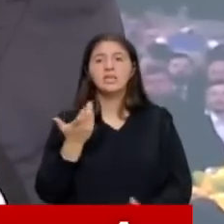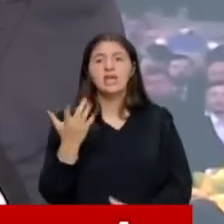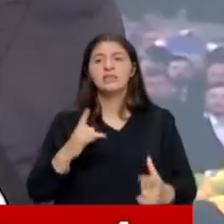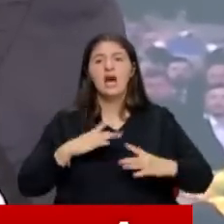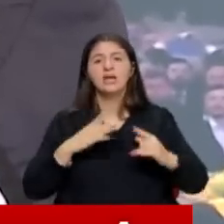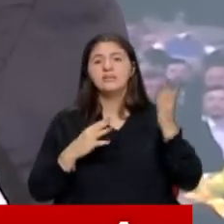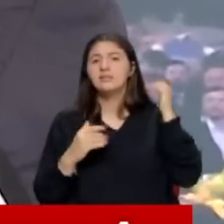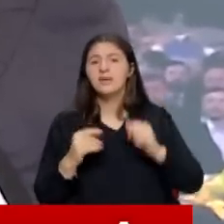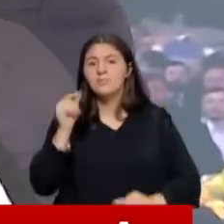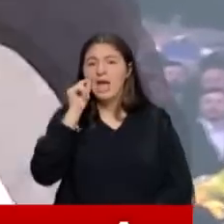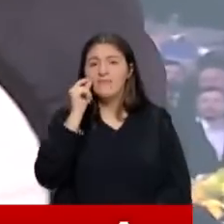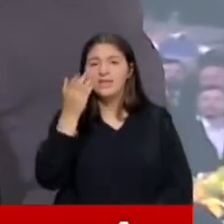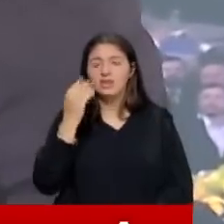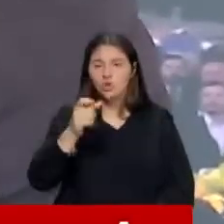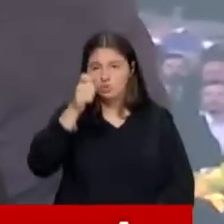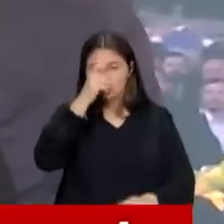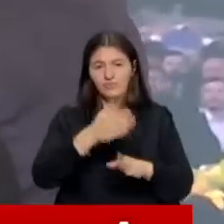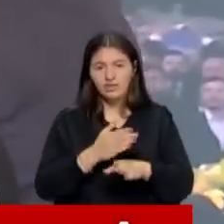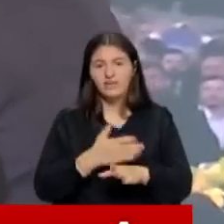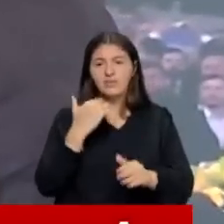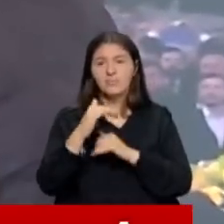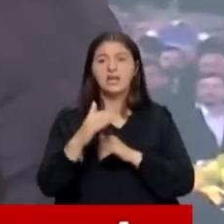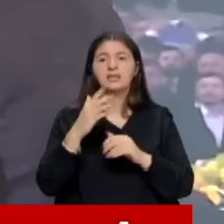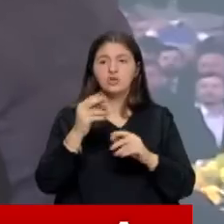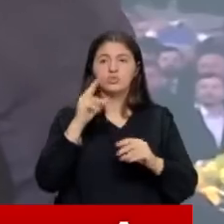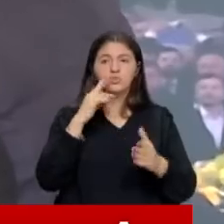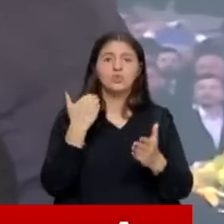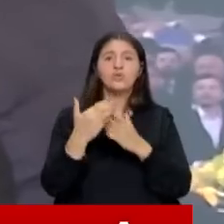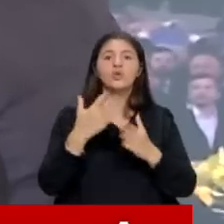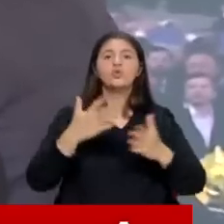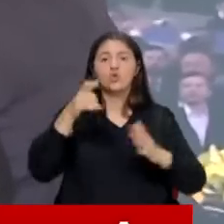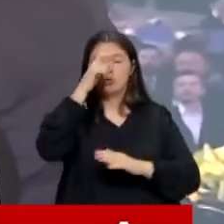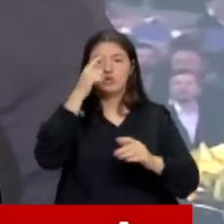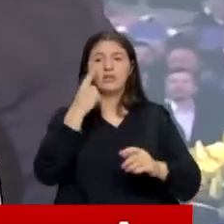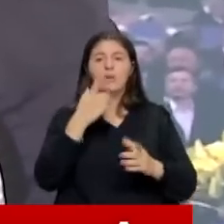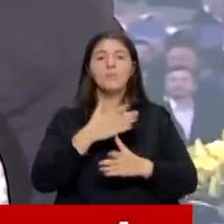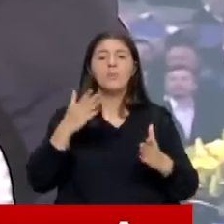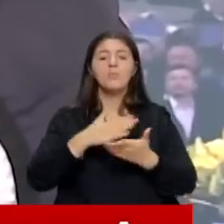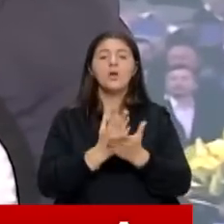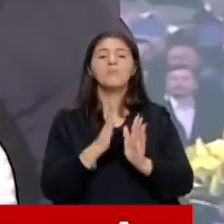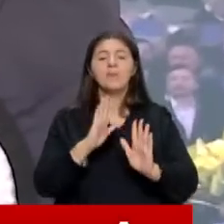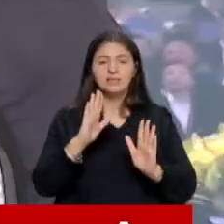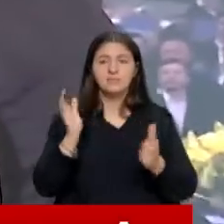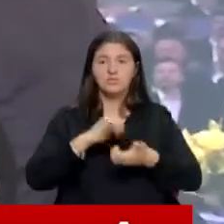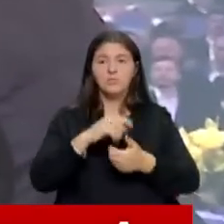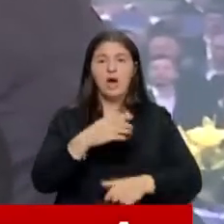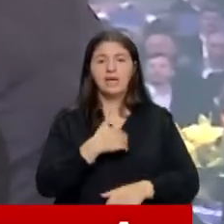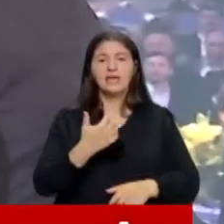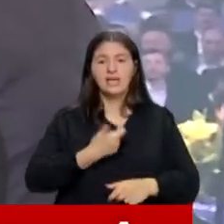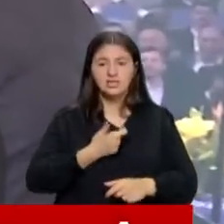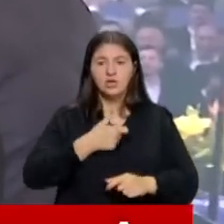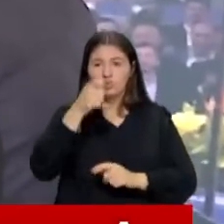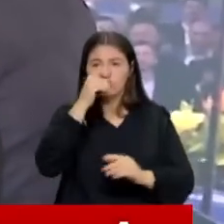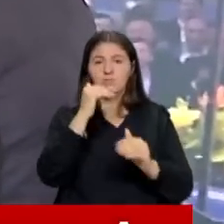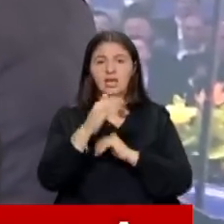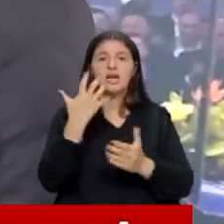rahatsızsın beyefendi Türk vatanı ve milletin ebedi varlığını ve yüce Türk devletinin Bölünmez bütünlüğünü belirleyen bu anayasa Türk milletine